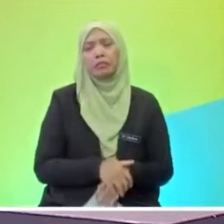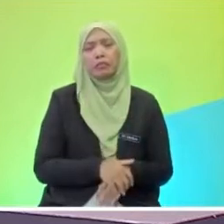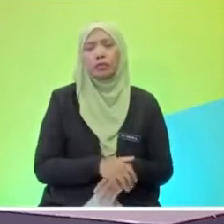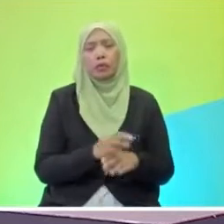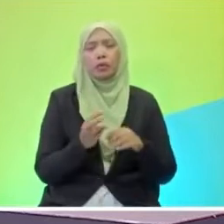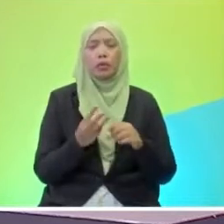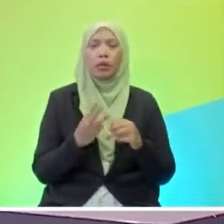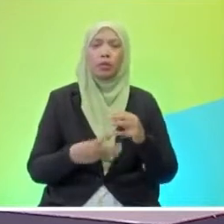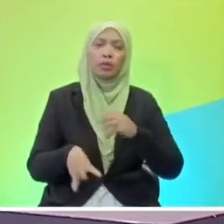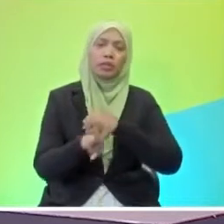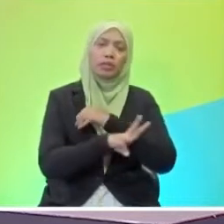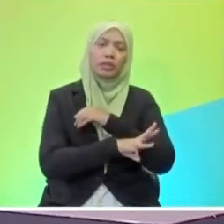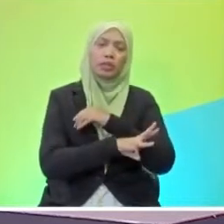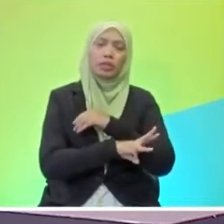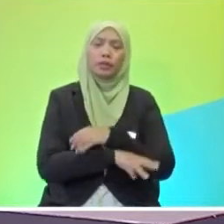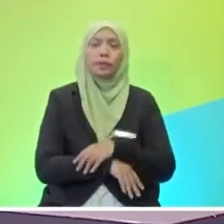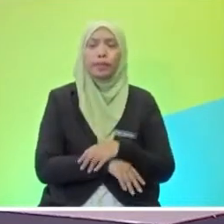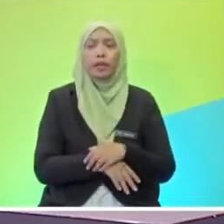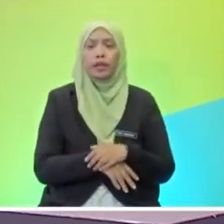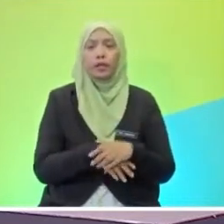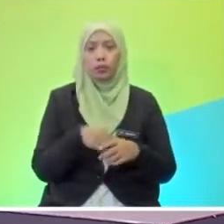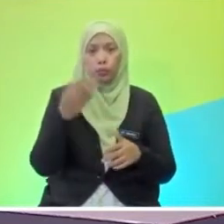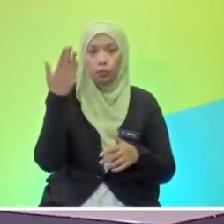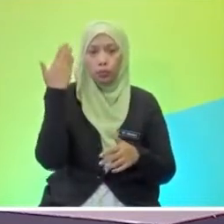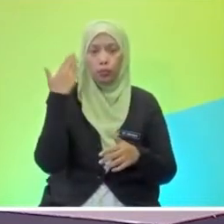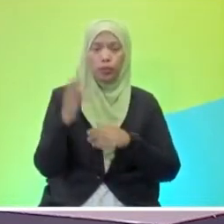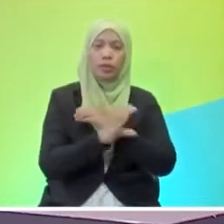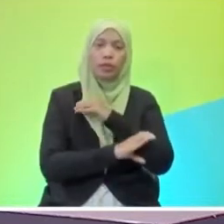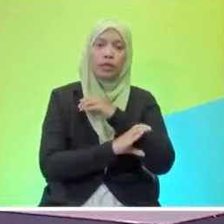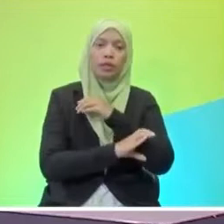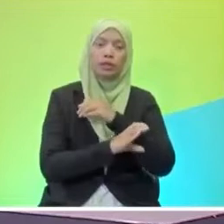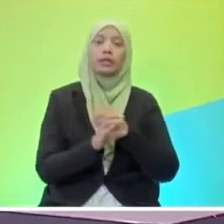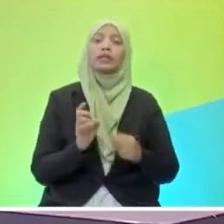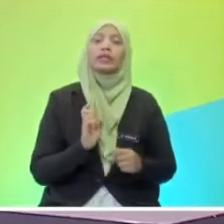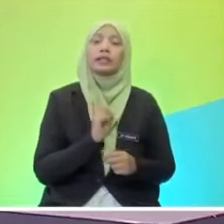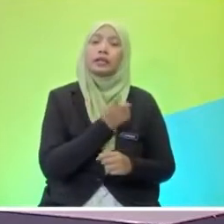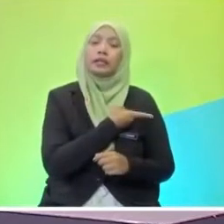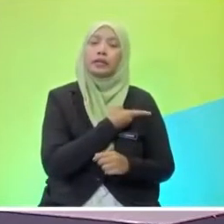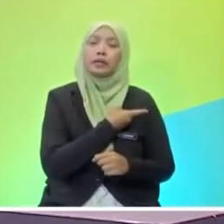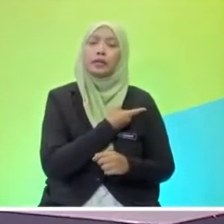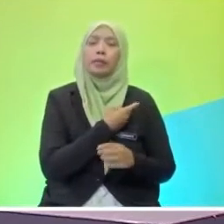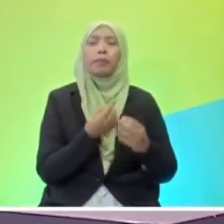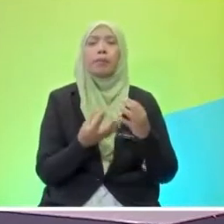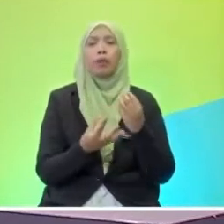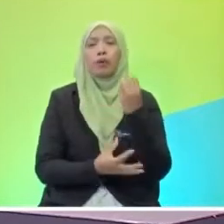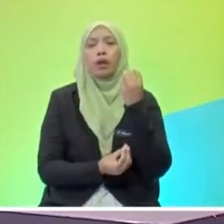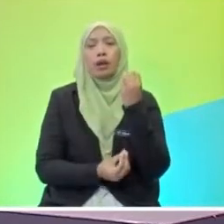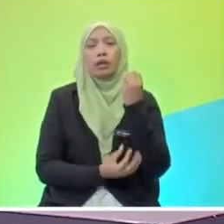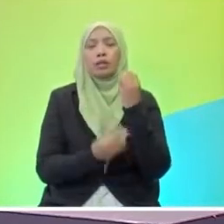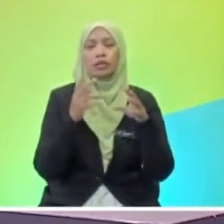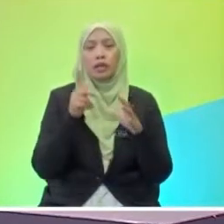kawasan tersebutlah contohnya negara kita dulu kita mewah dengan pelabuhan kemudian udah make berkurang